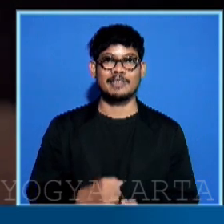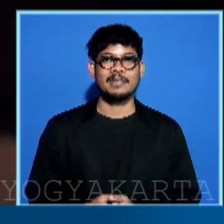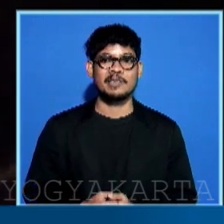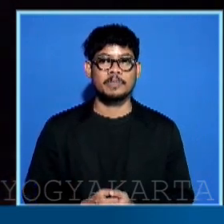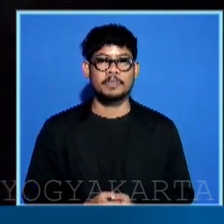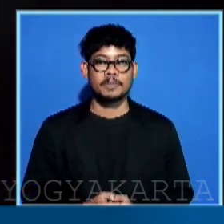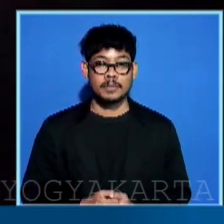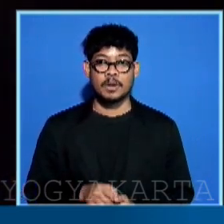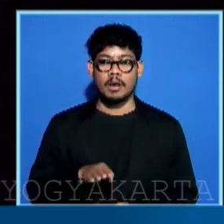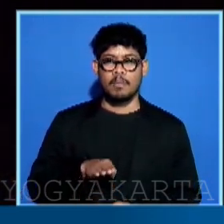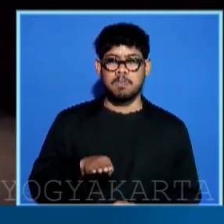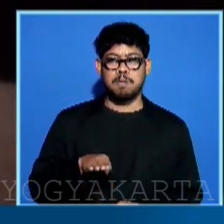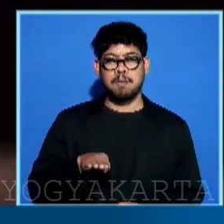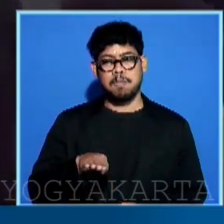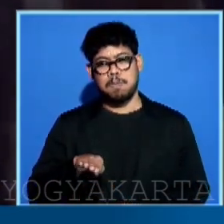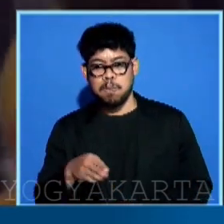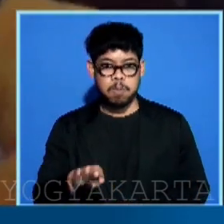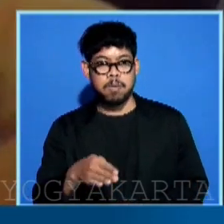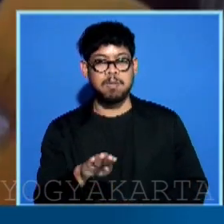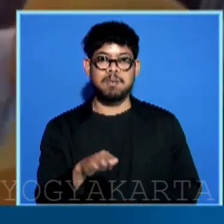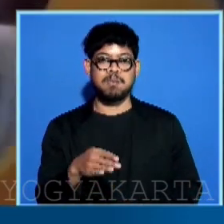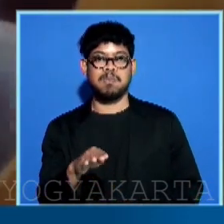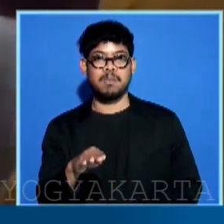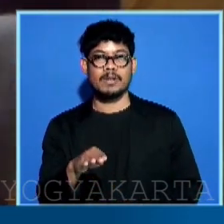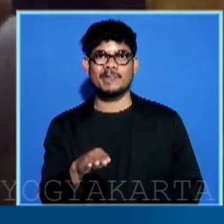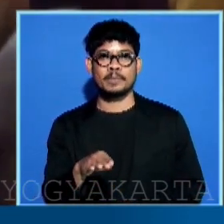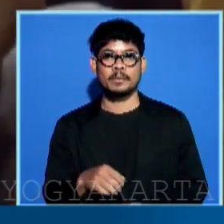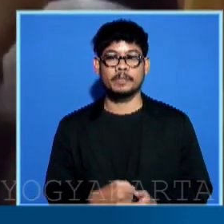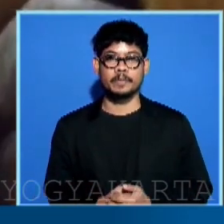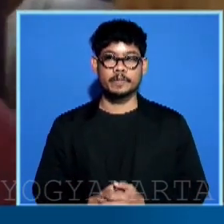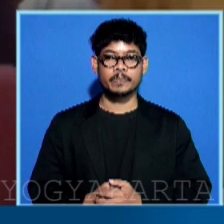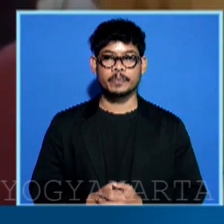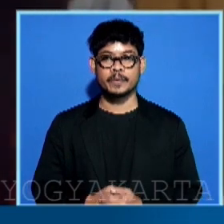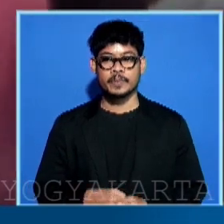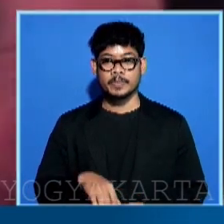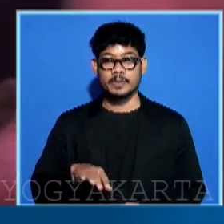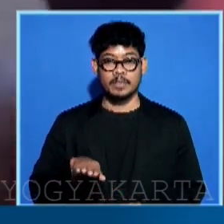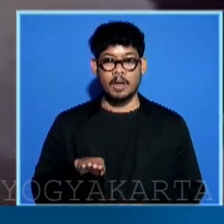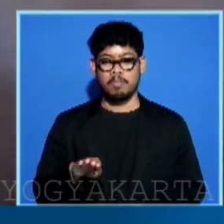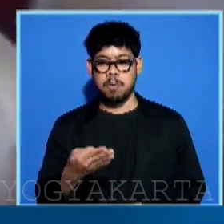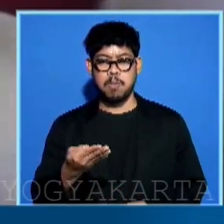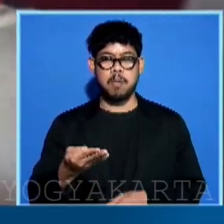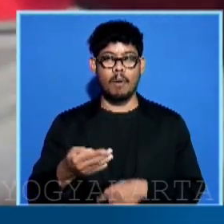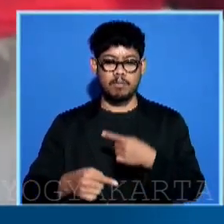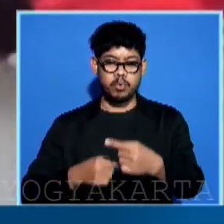tinggi tiba-tiba tidak bisa dikendalikan dan menabrak pembatas jalan sehingga bus pun terguling.